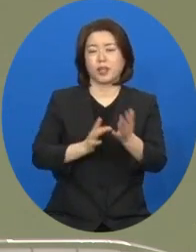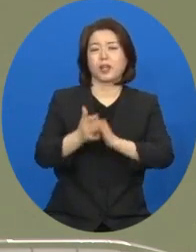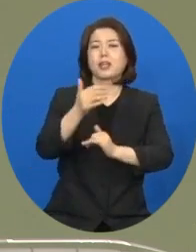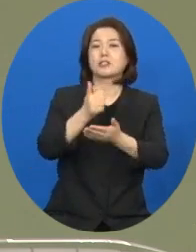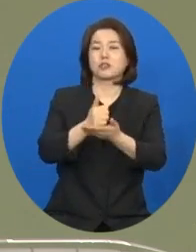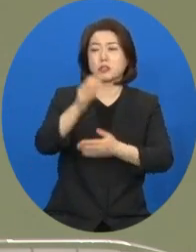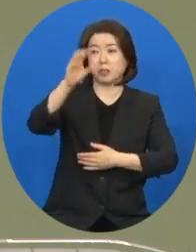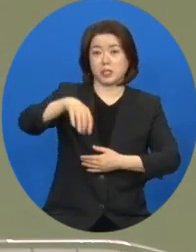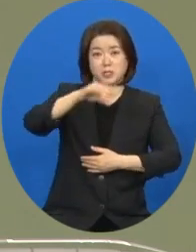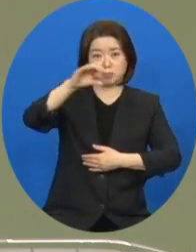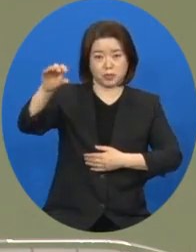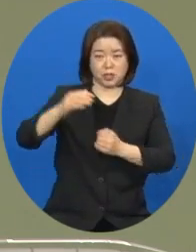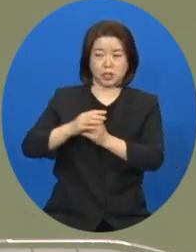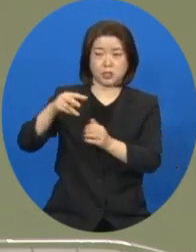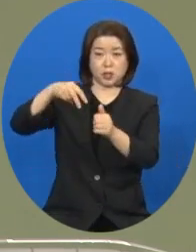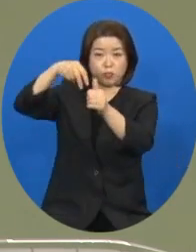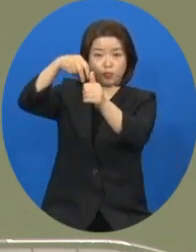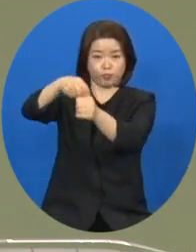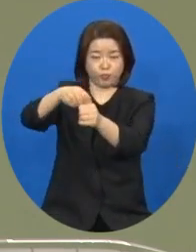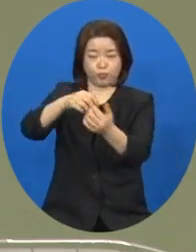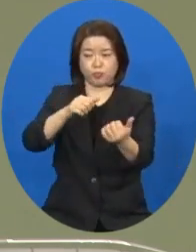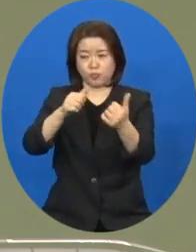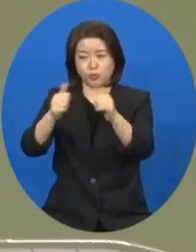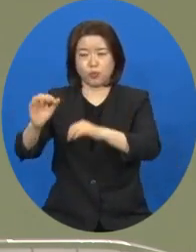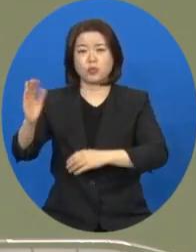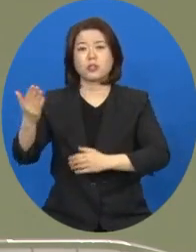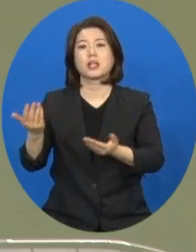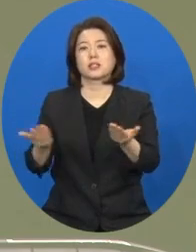예수님께서 십자가에서 죽으셔야만 될 만한 일이에요.